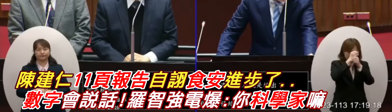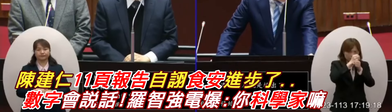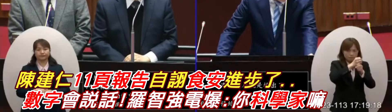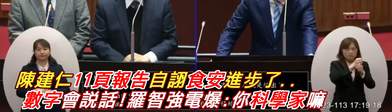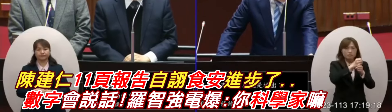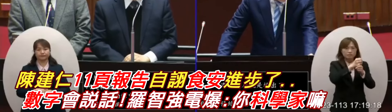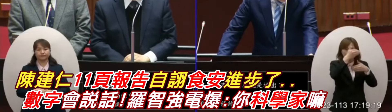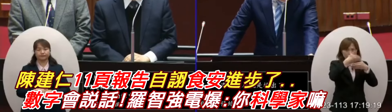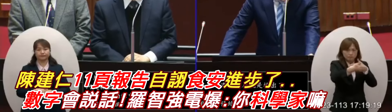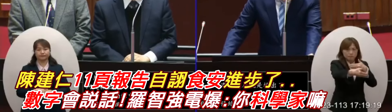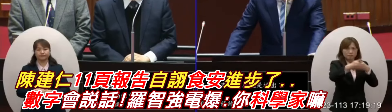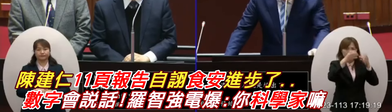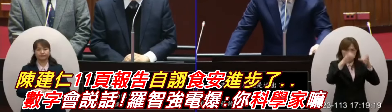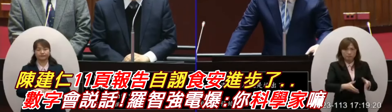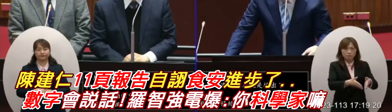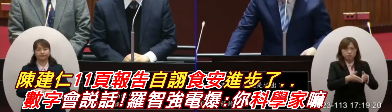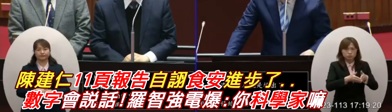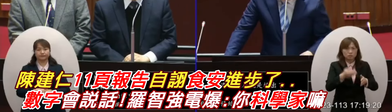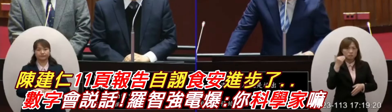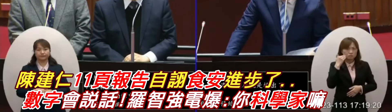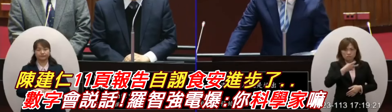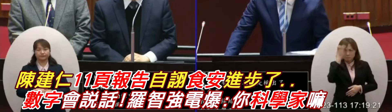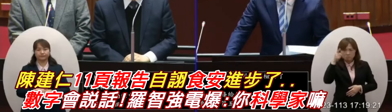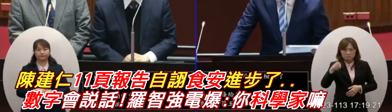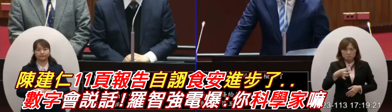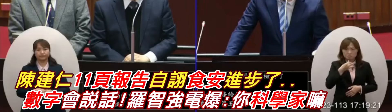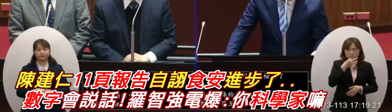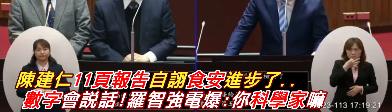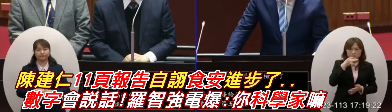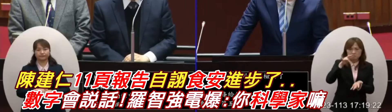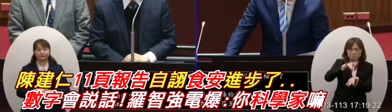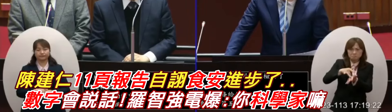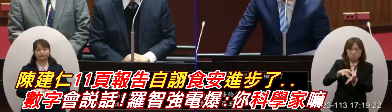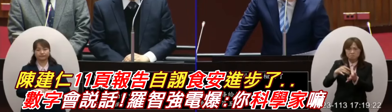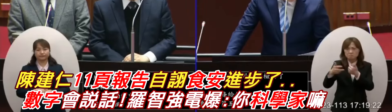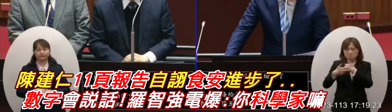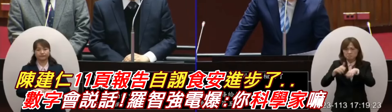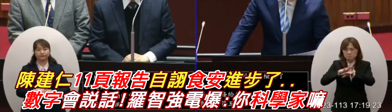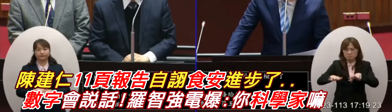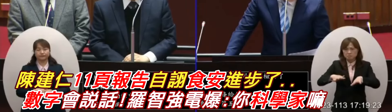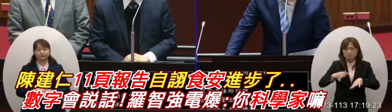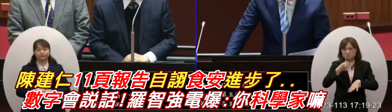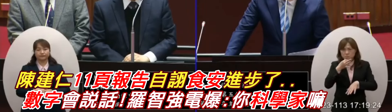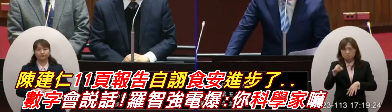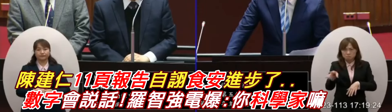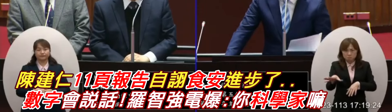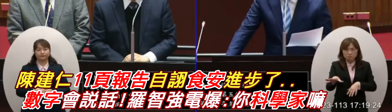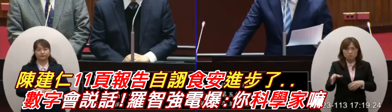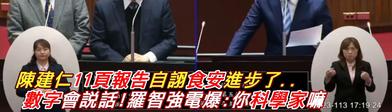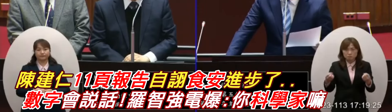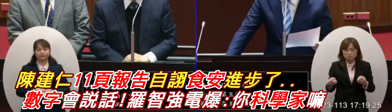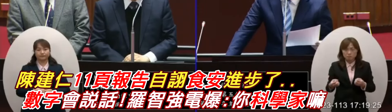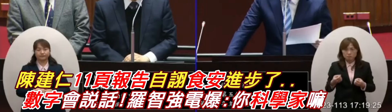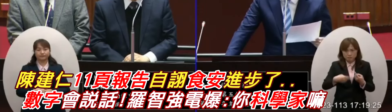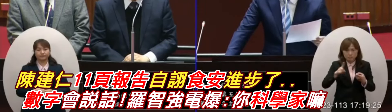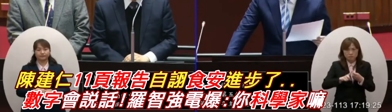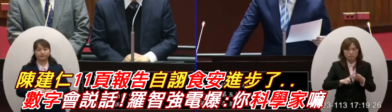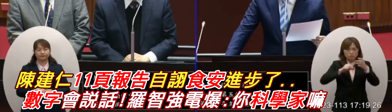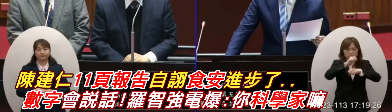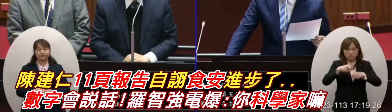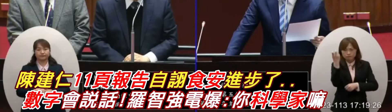全监测体系，监测发现有危害食品卫生安全之余的事件发生时，应主动查